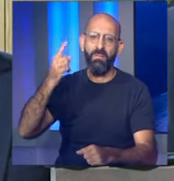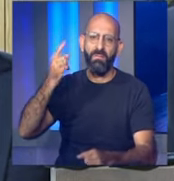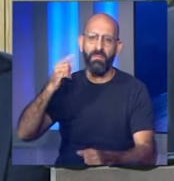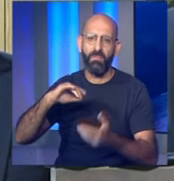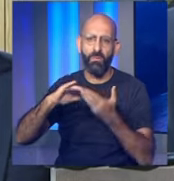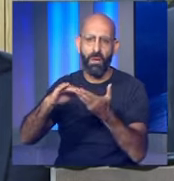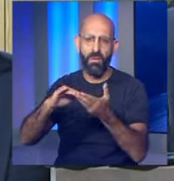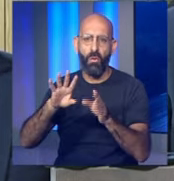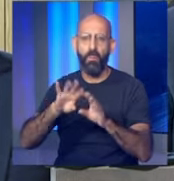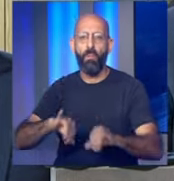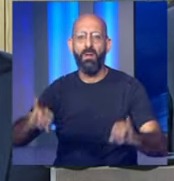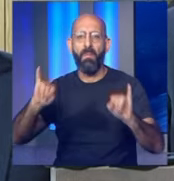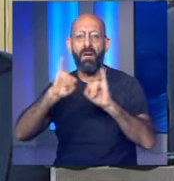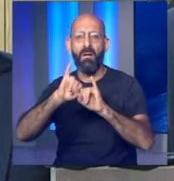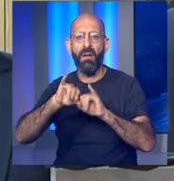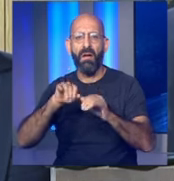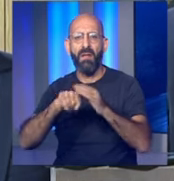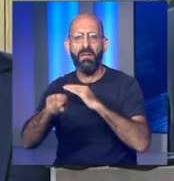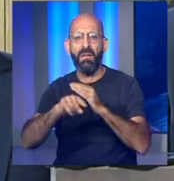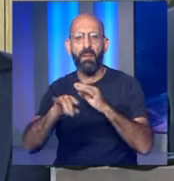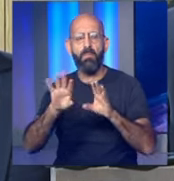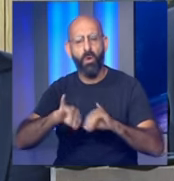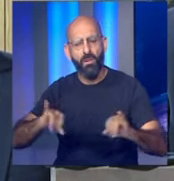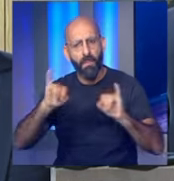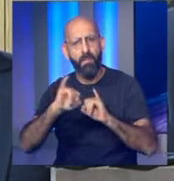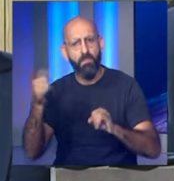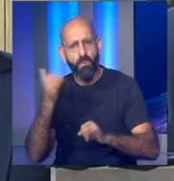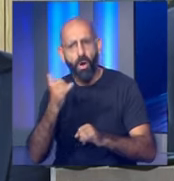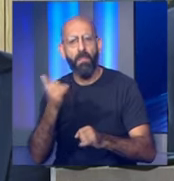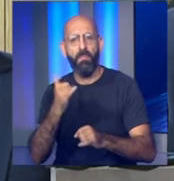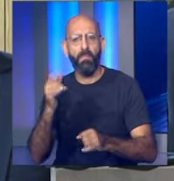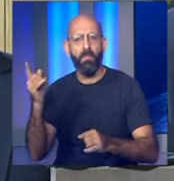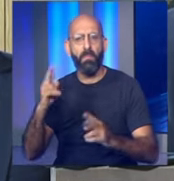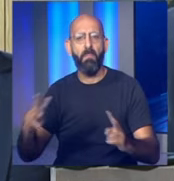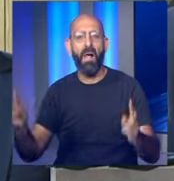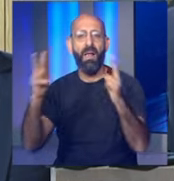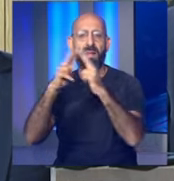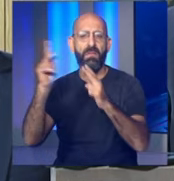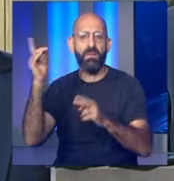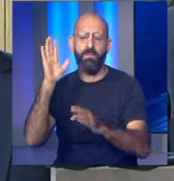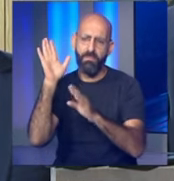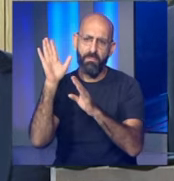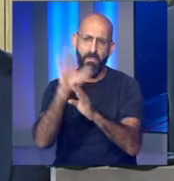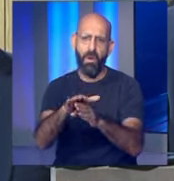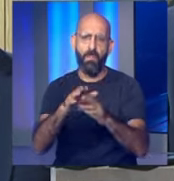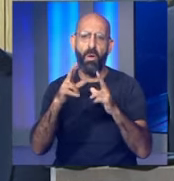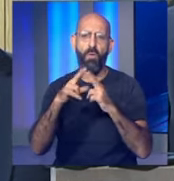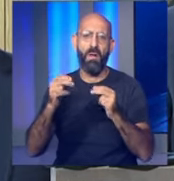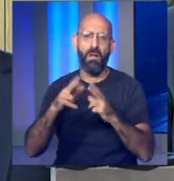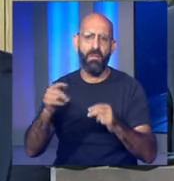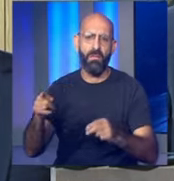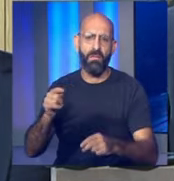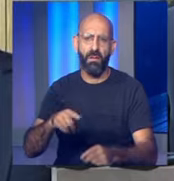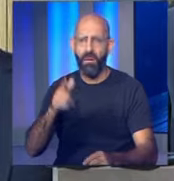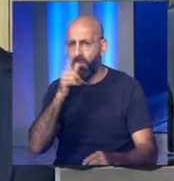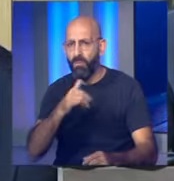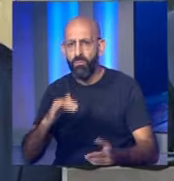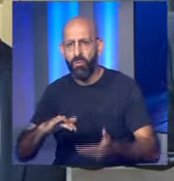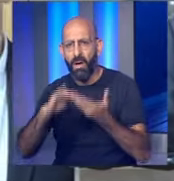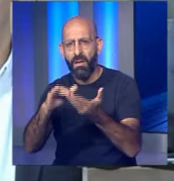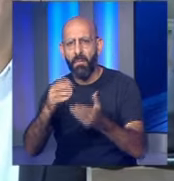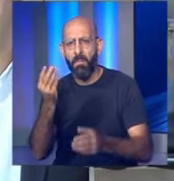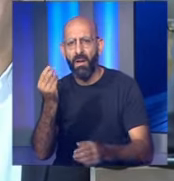دول شقيقة وصديقة، بالإضافة لمؤتمر النازحين يلي اسمه مؤتمر يلي صار بباريس. هناك مساعدات عينية وهناك